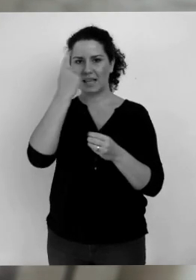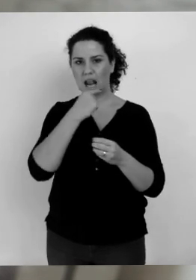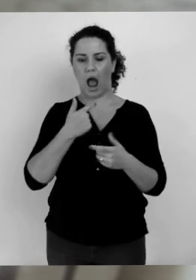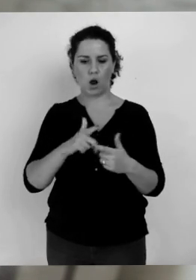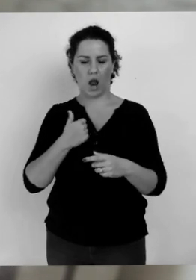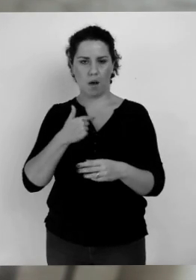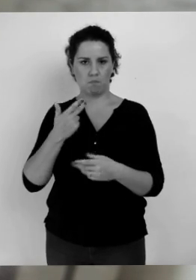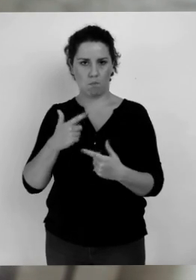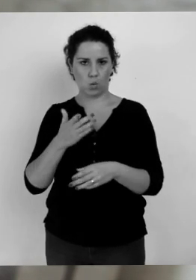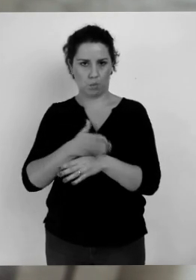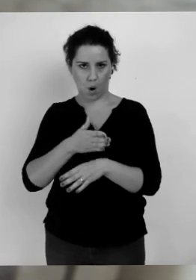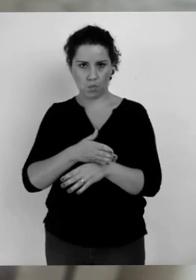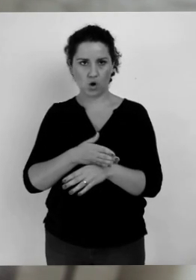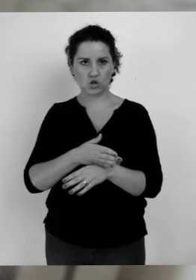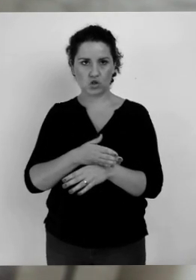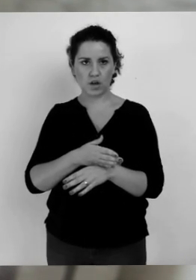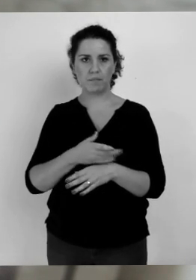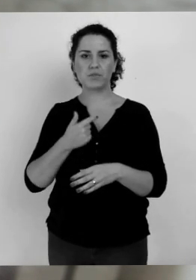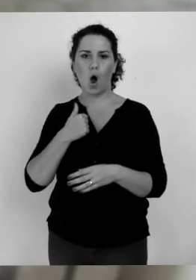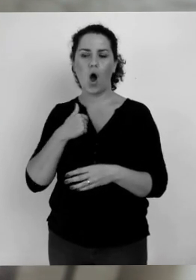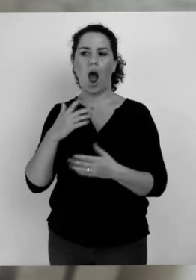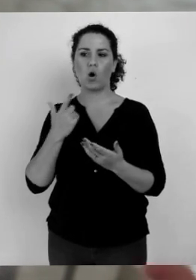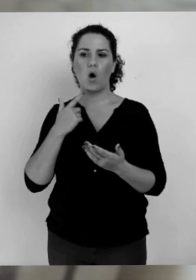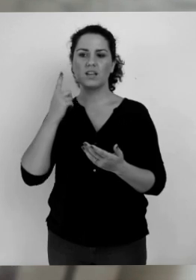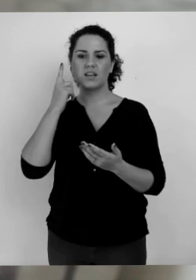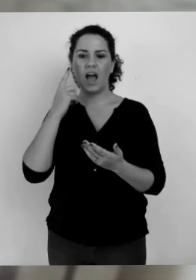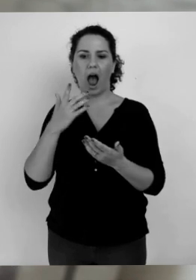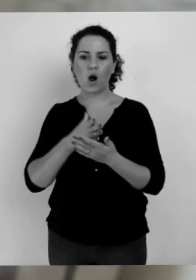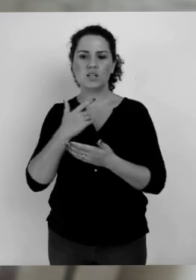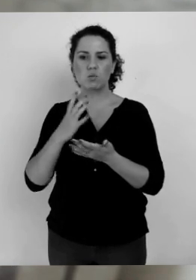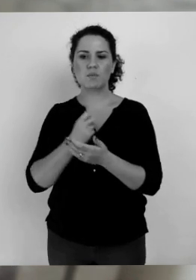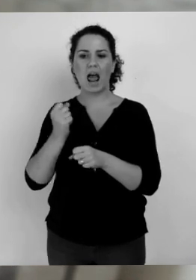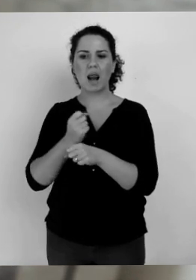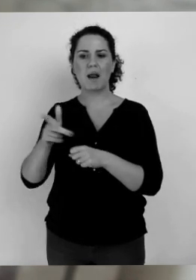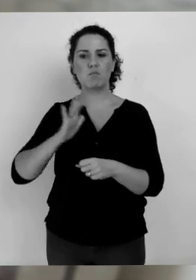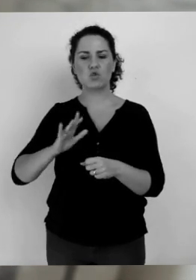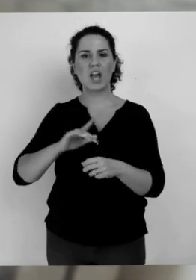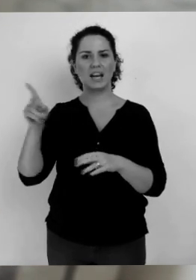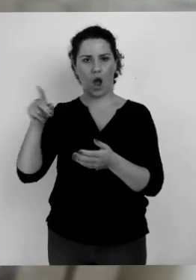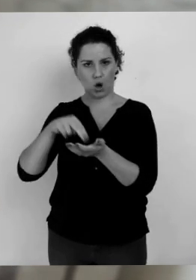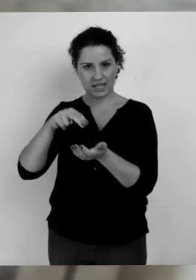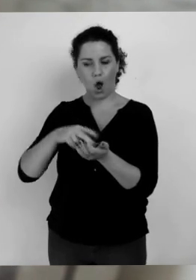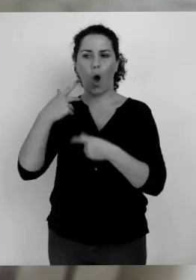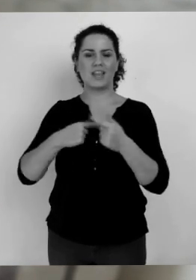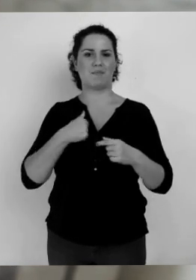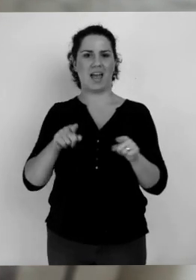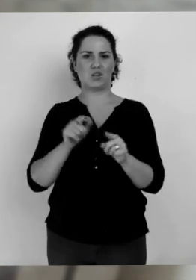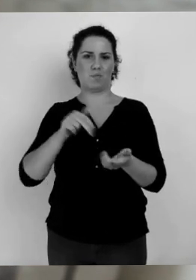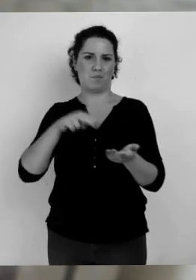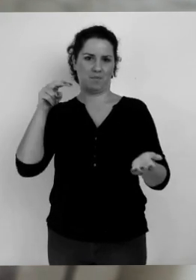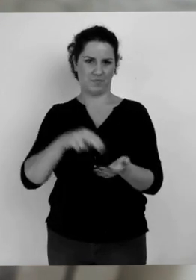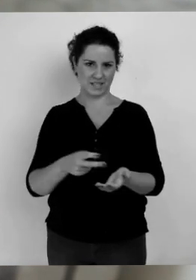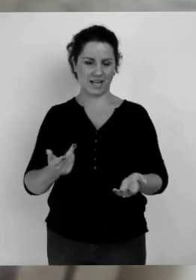mogu pomoći. A ja pitam da sam uspjela napraviti mušterija sretna, onda sam ja presretna i tako da.